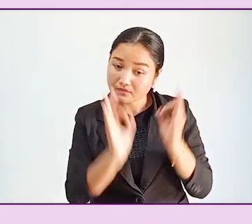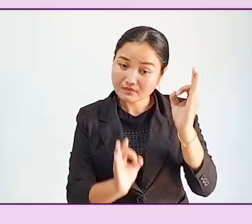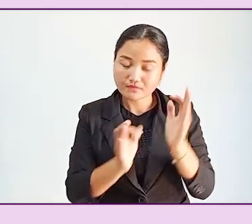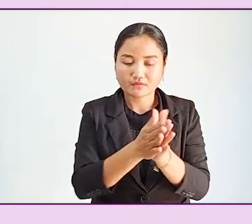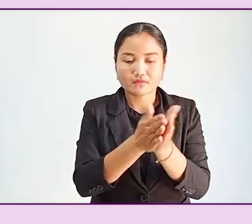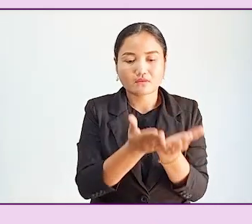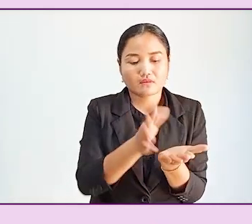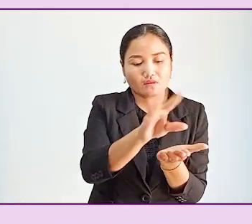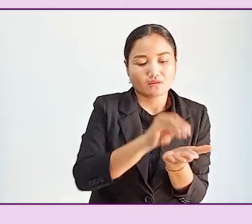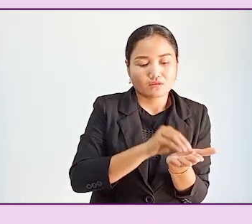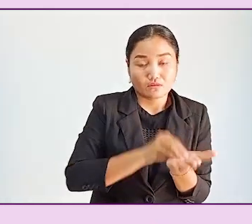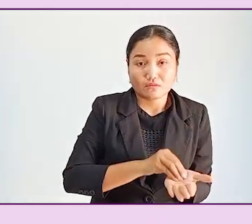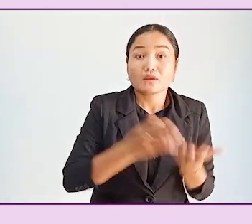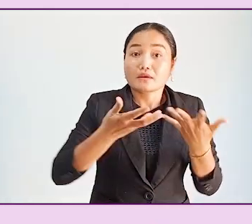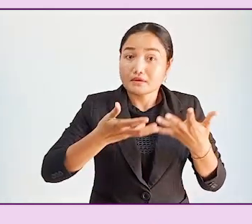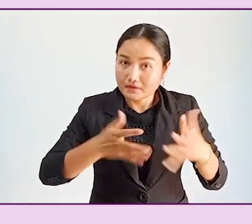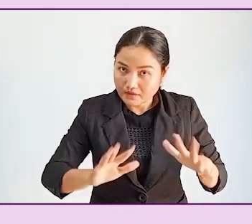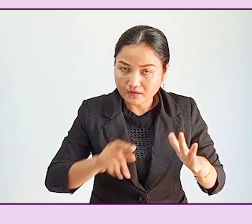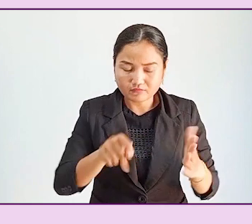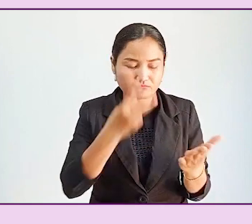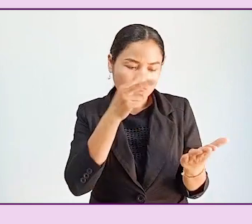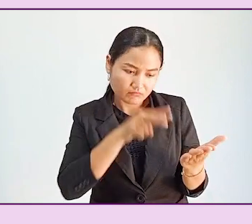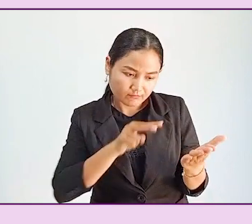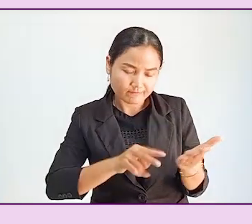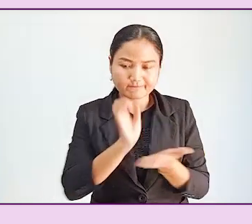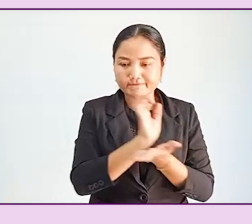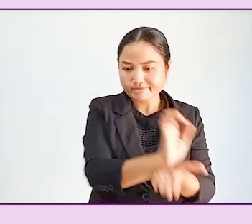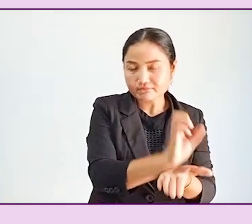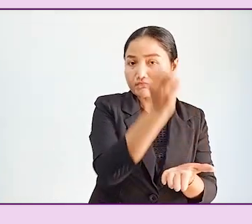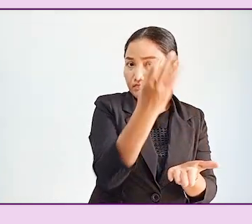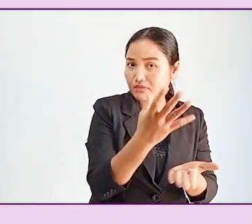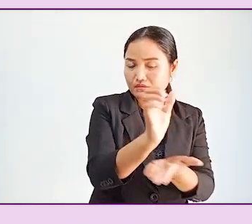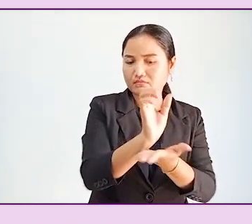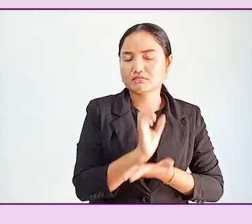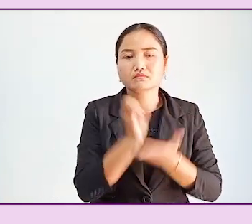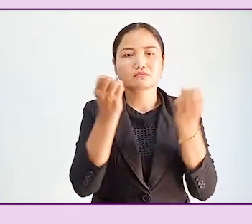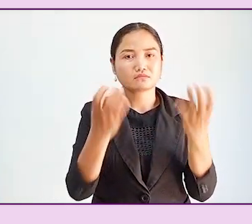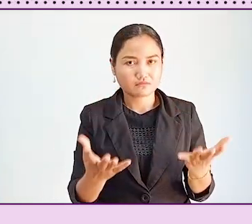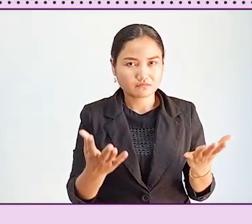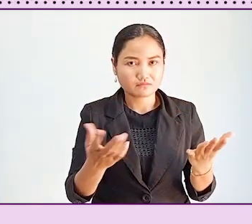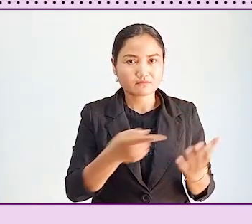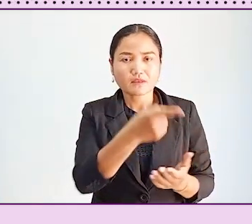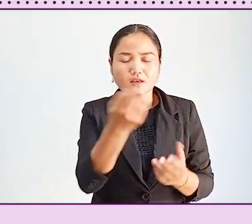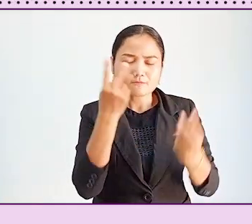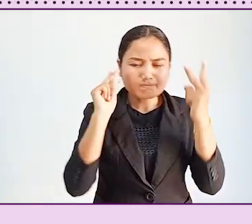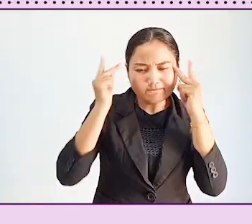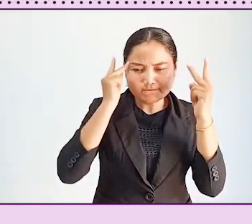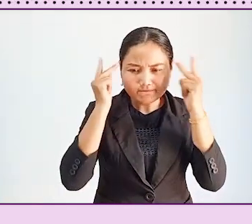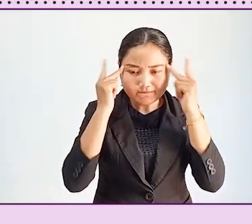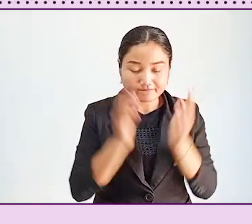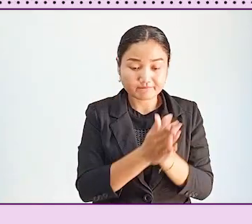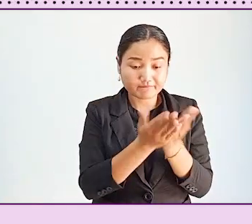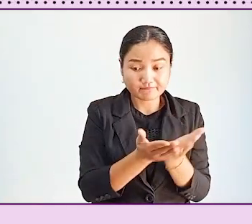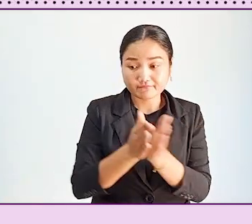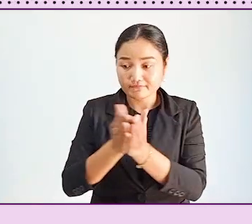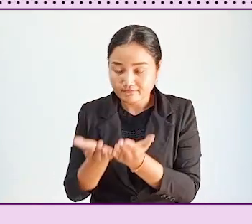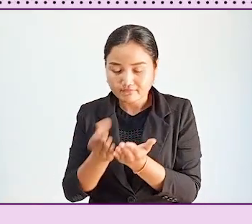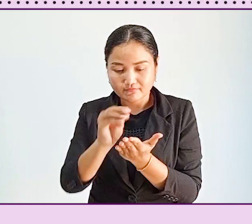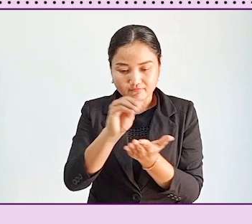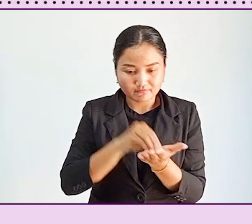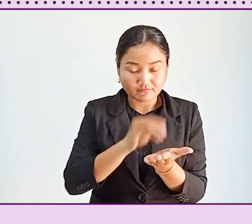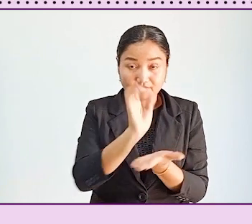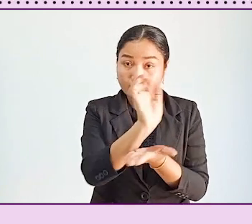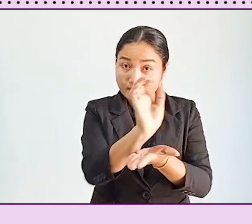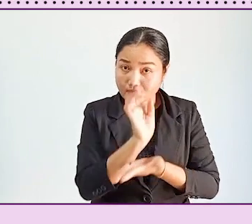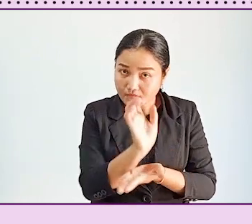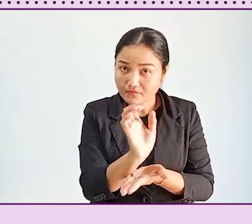cắt ra tục rụi rồi ở hỏi Nè trở vị phiện lơ chùm nấu nâng chùm nai rộng bài chùm cam nè Xâm rắp cao vị phiện chùm nấu Nè nâng đăng thà Phật tập